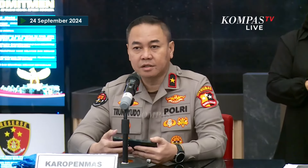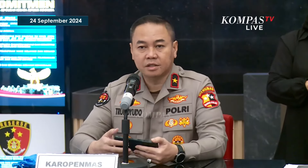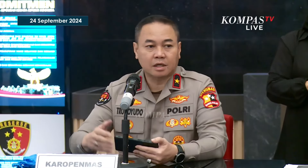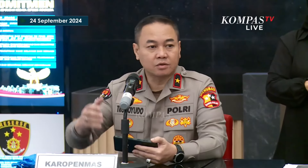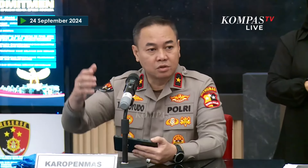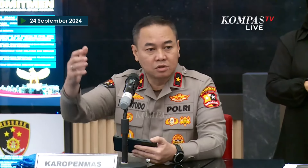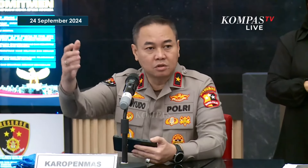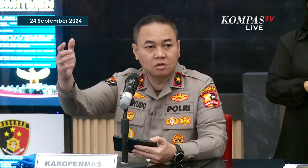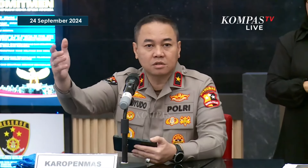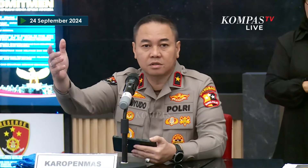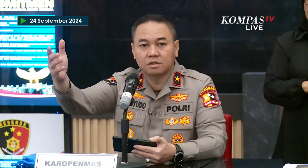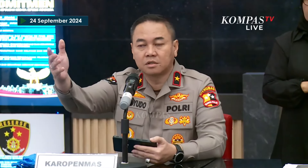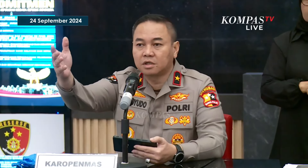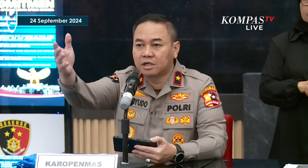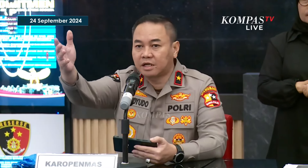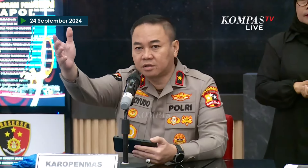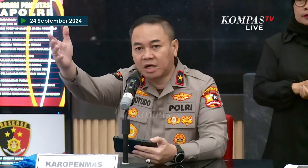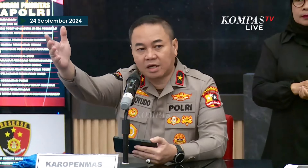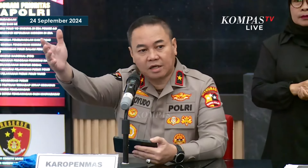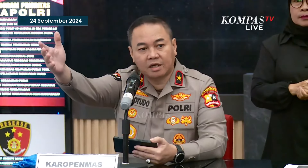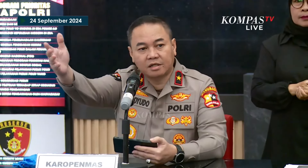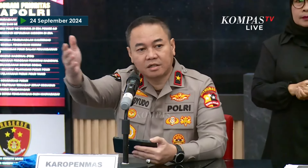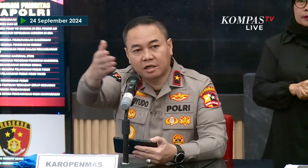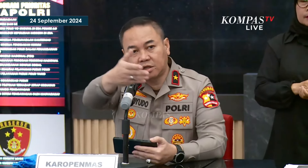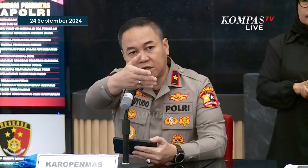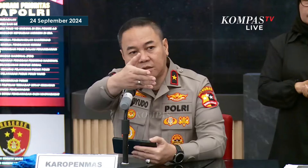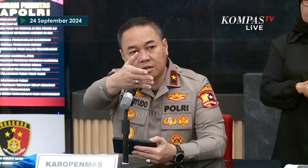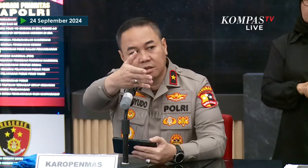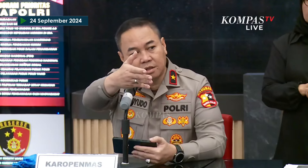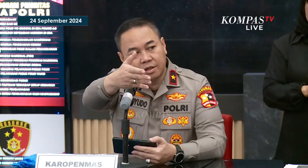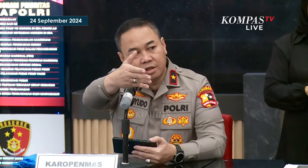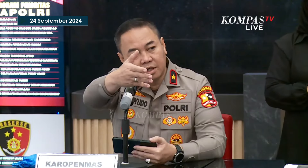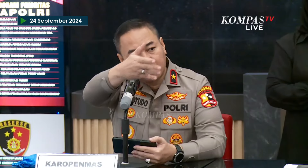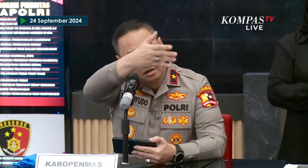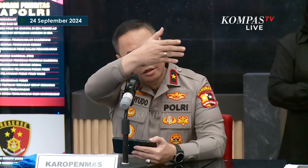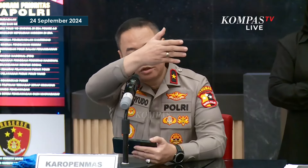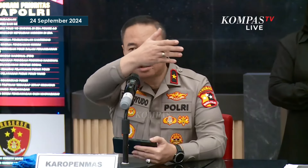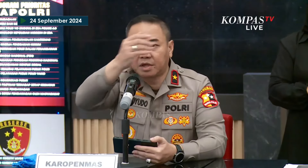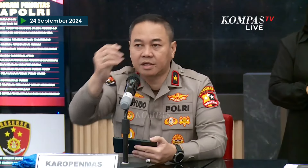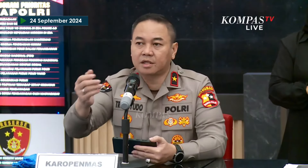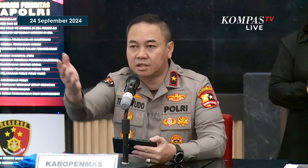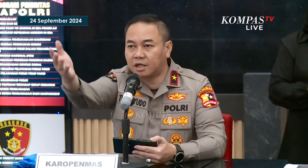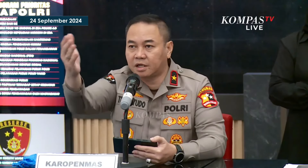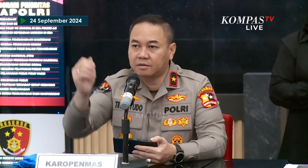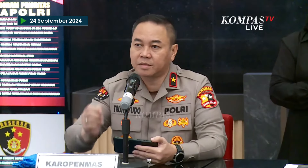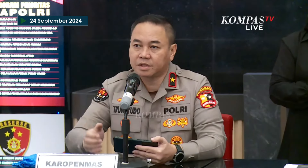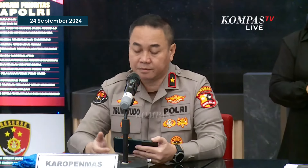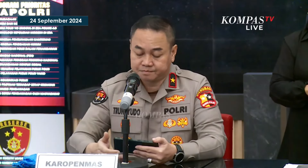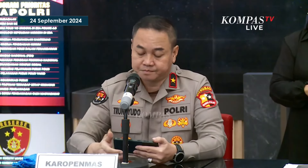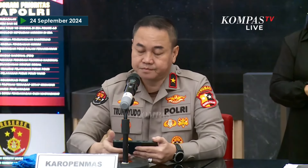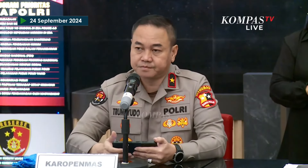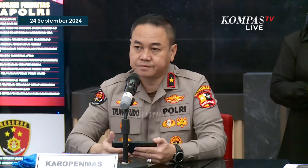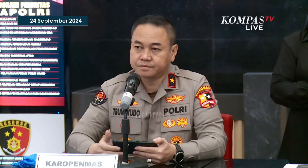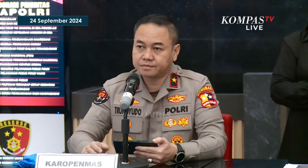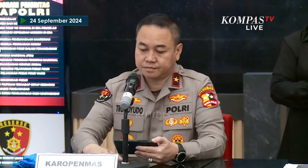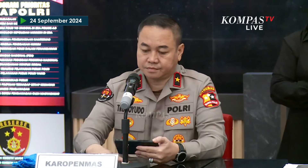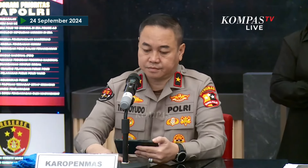tersangkanya. Satu dulu dari sebelah kanan, nanti Kak Yona lanjut sebelah kiri. Silakan Mas Ilham.